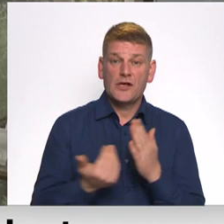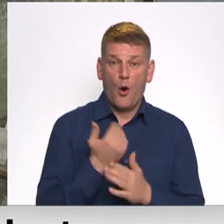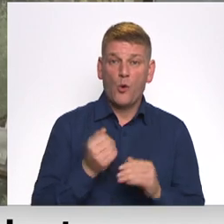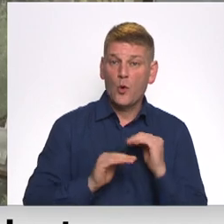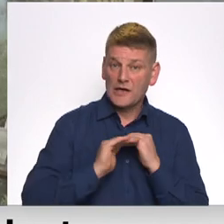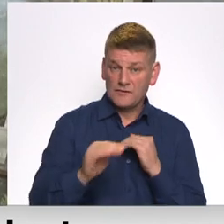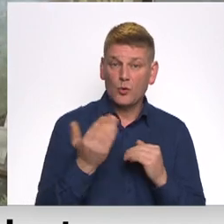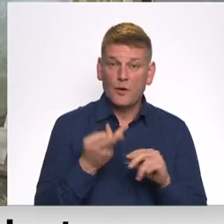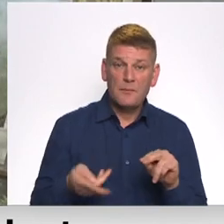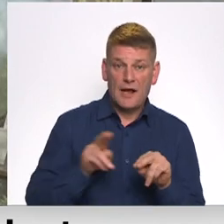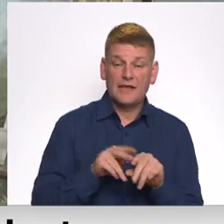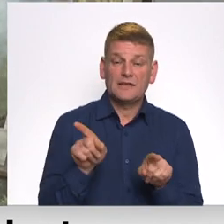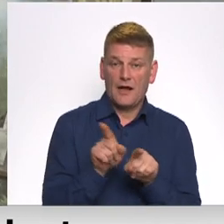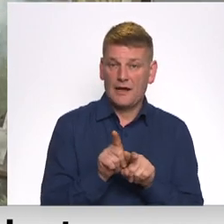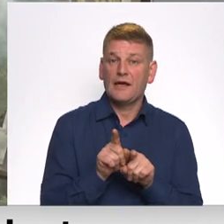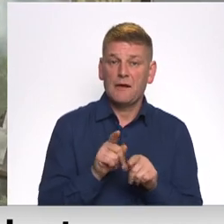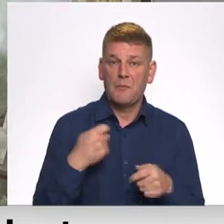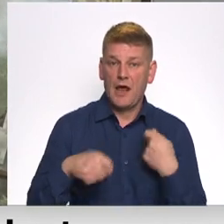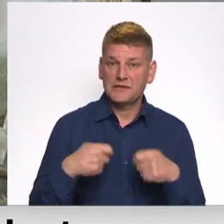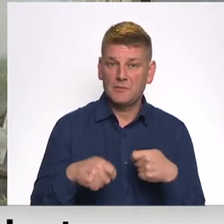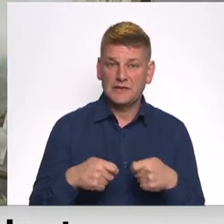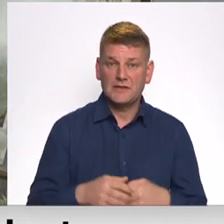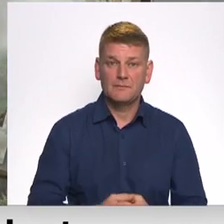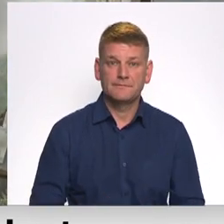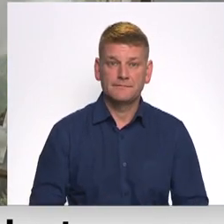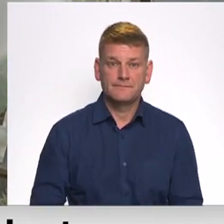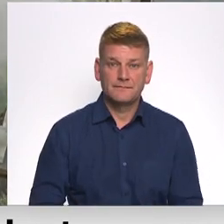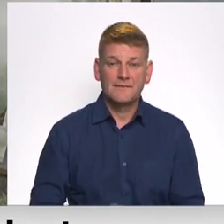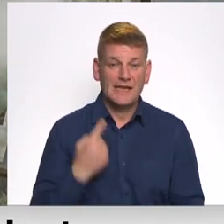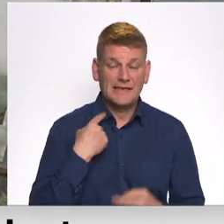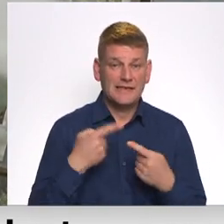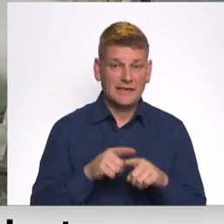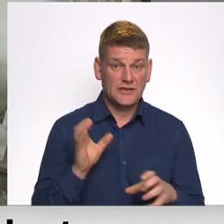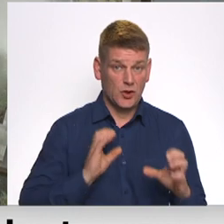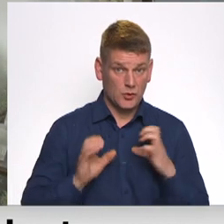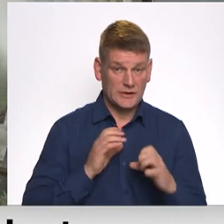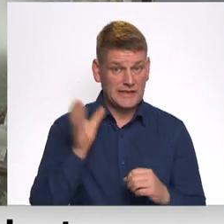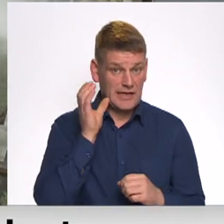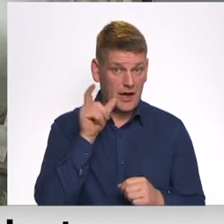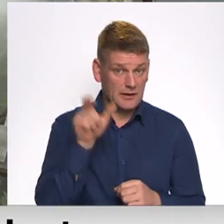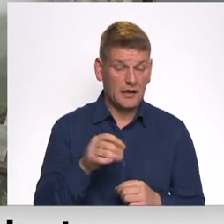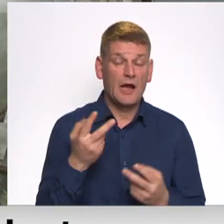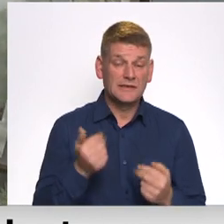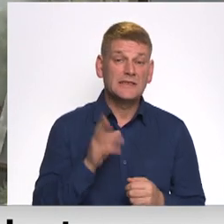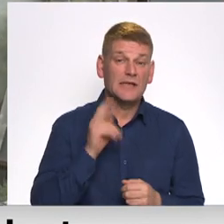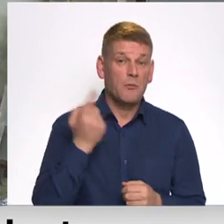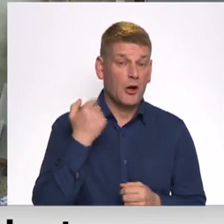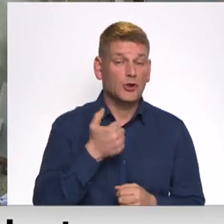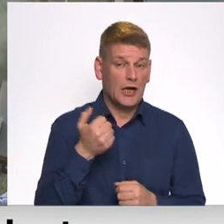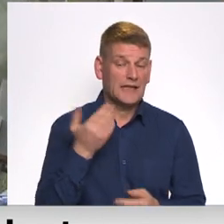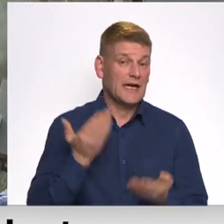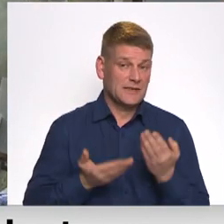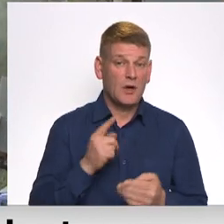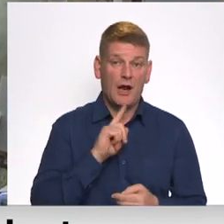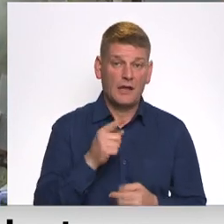klāt pielikta arī plastmasa. Rīgas Tehniskās universitātes zinātnieki atzīst, ka pagājušā gada eksperiments